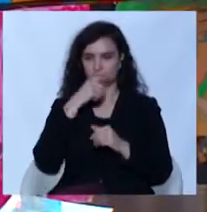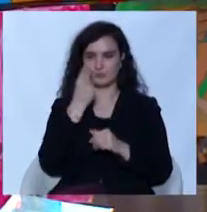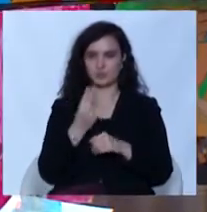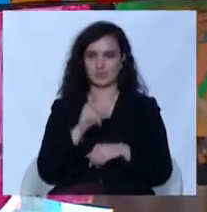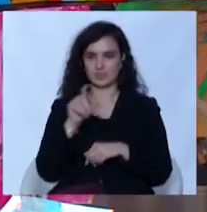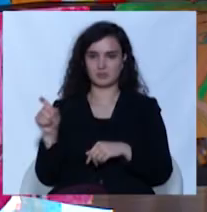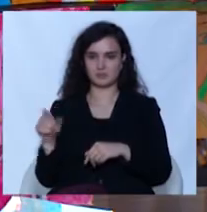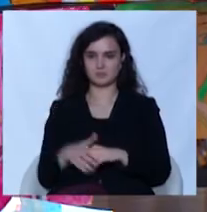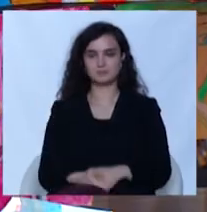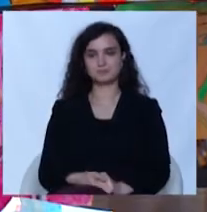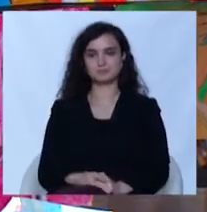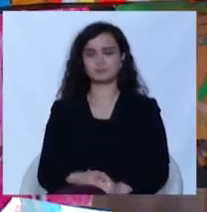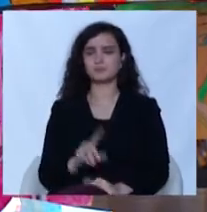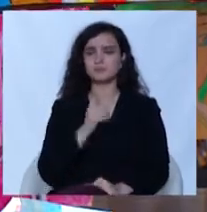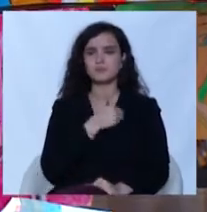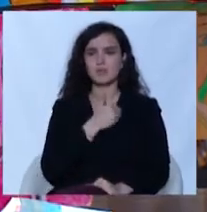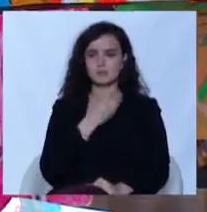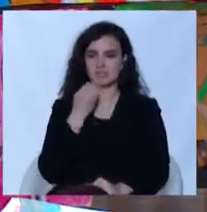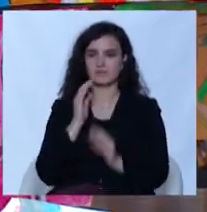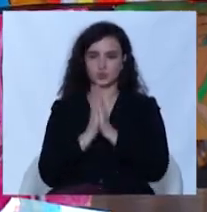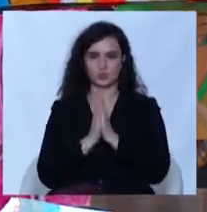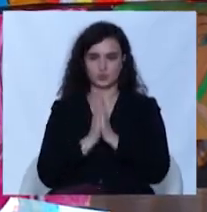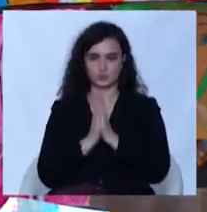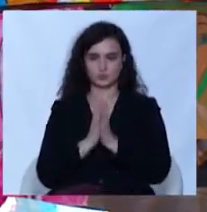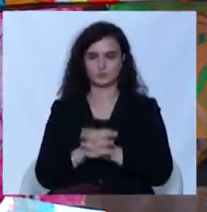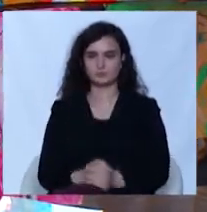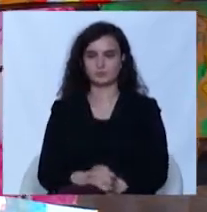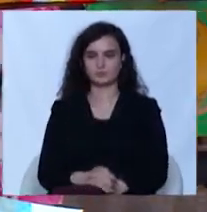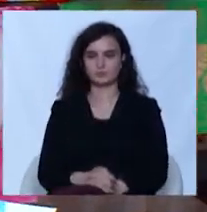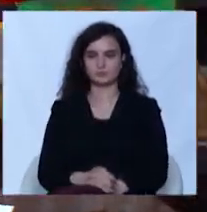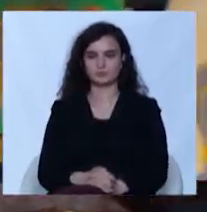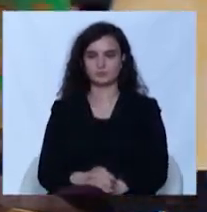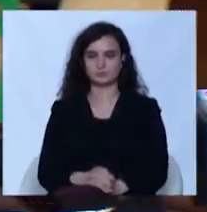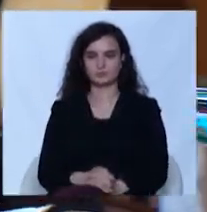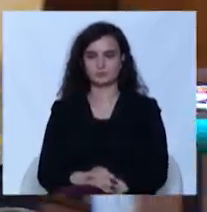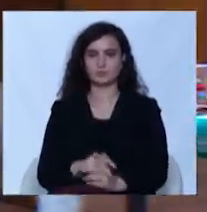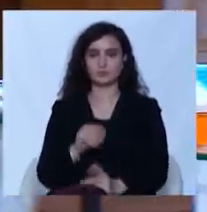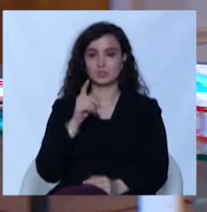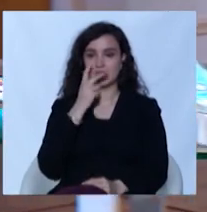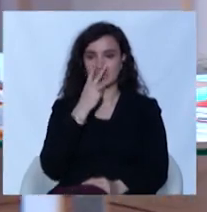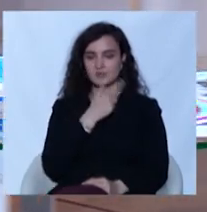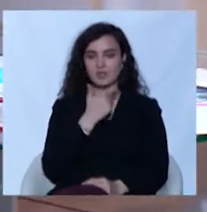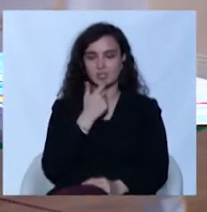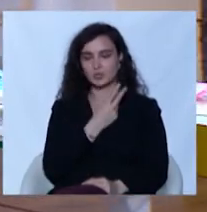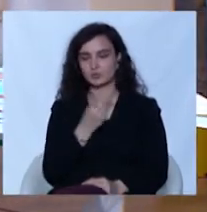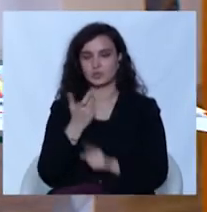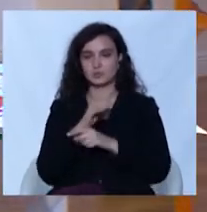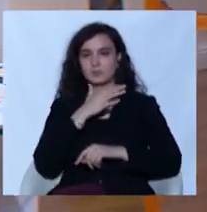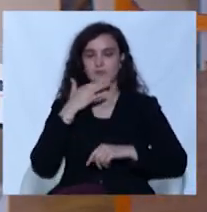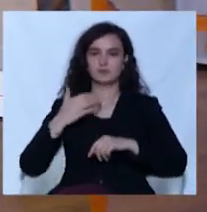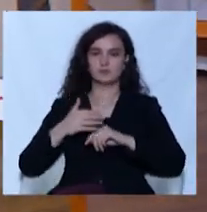პორტრეტები. რამენდა კიდე გთხოვოთ, რომ დათვალიროთ ძალიან